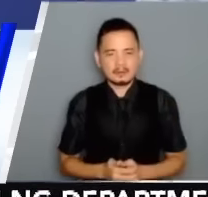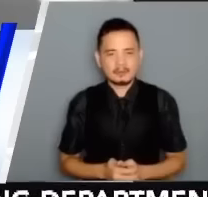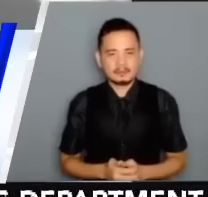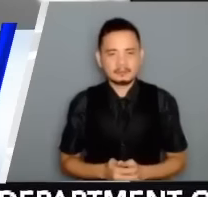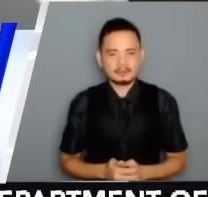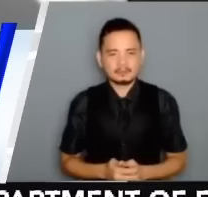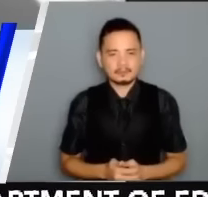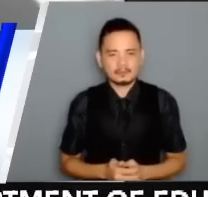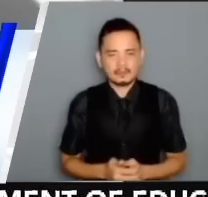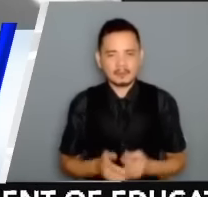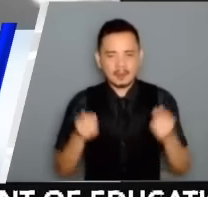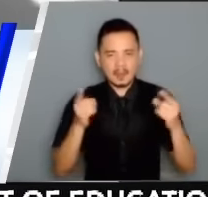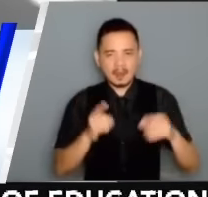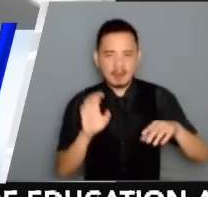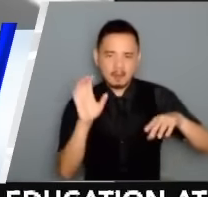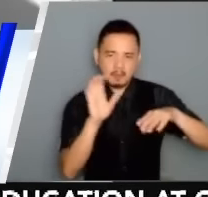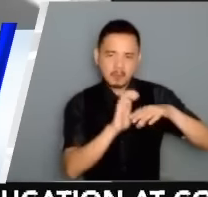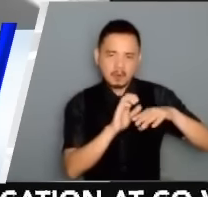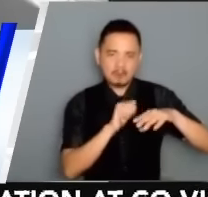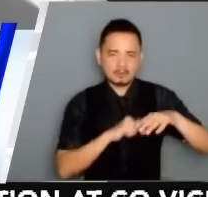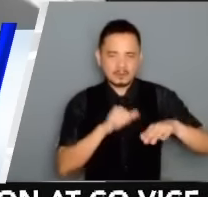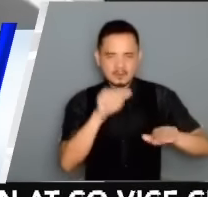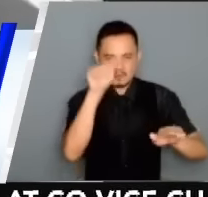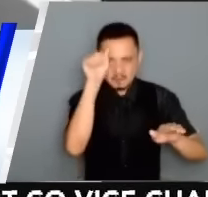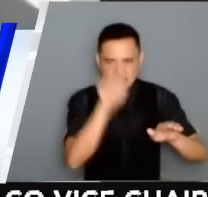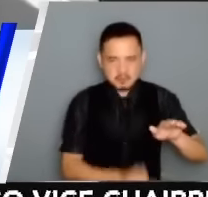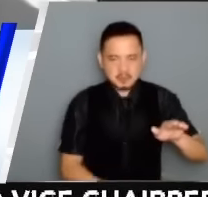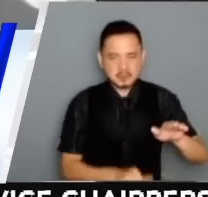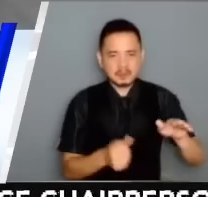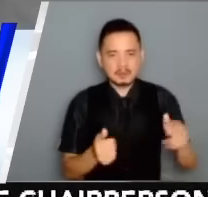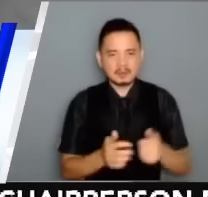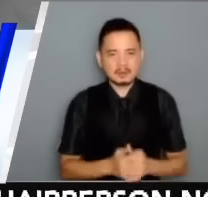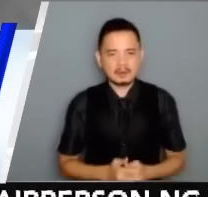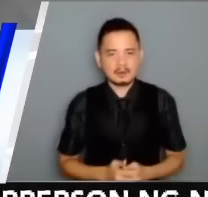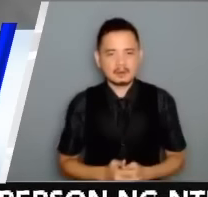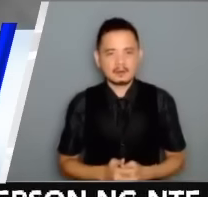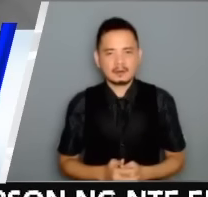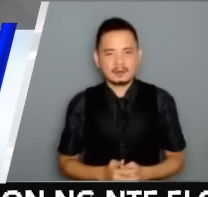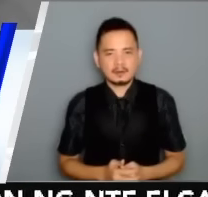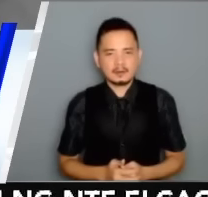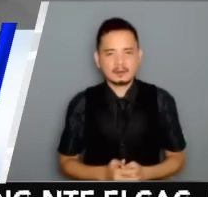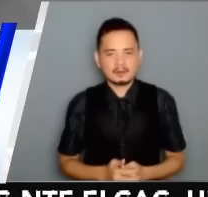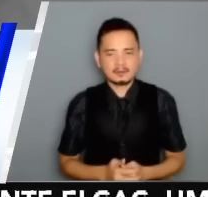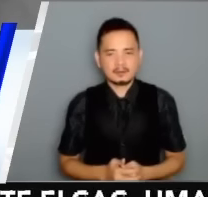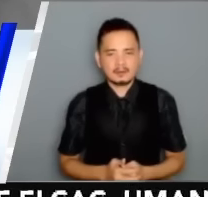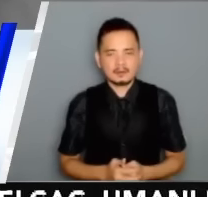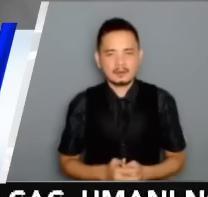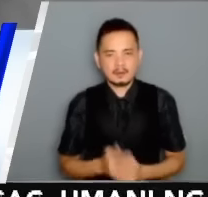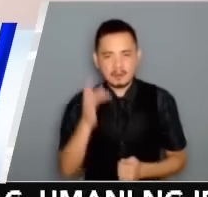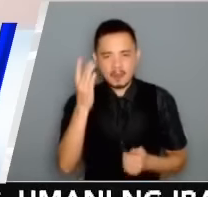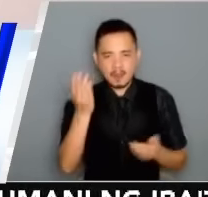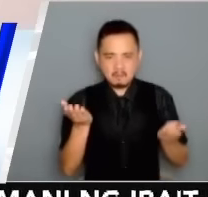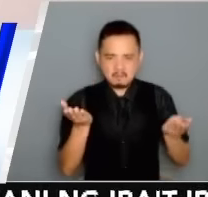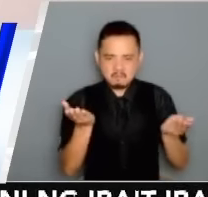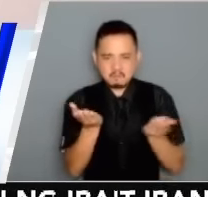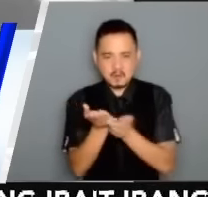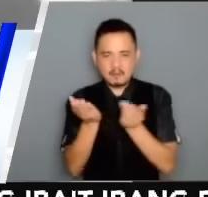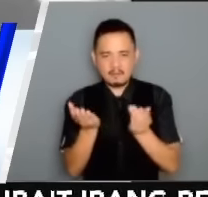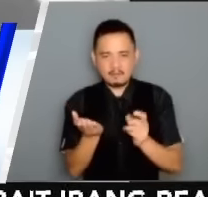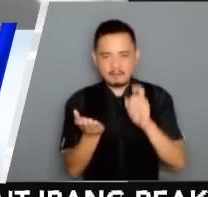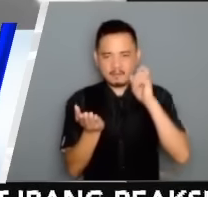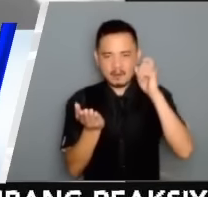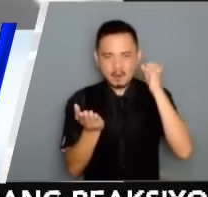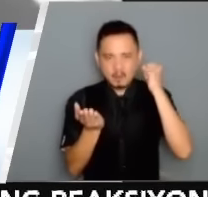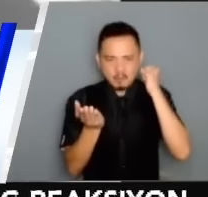nadaanan yung daliri niya. So, because of the weight and dahil sa bilis nung rib ng Chinese